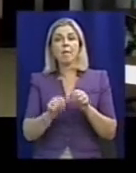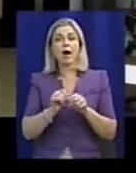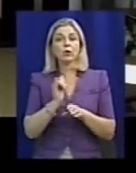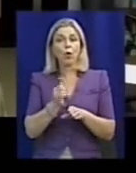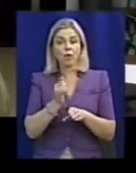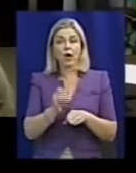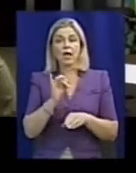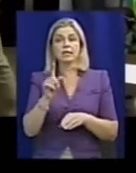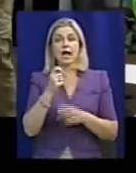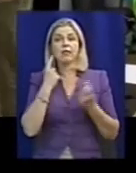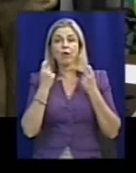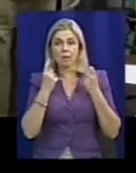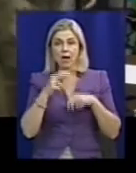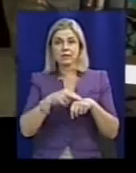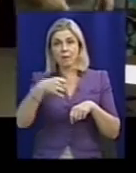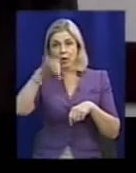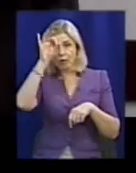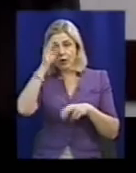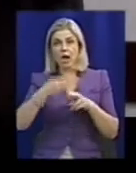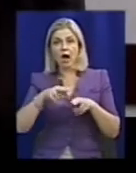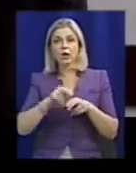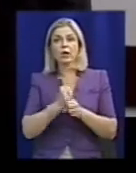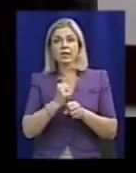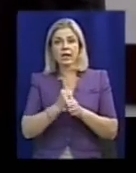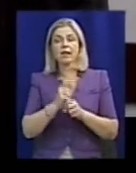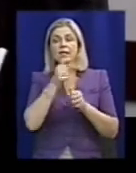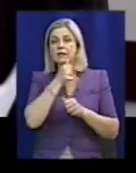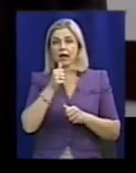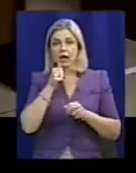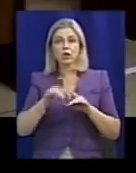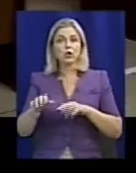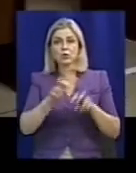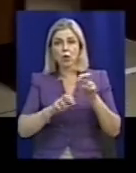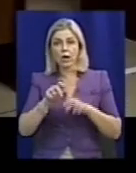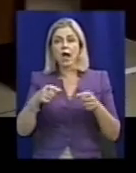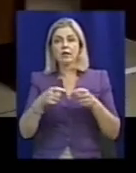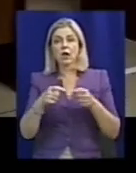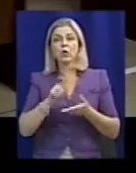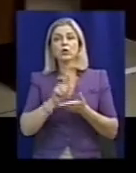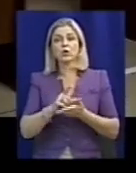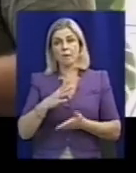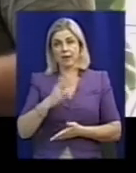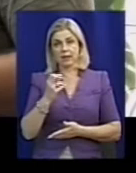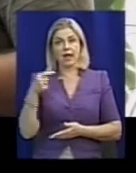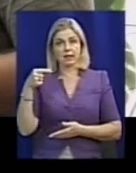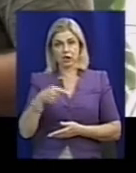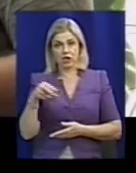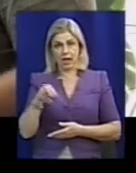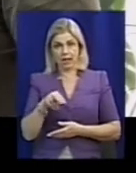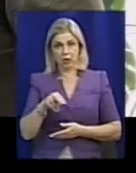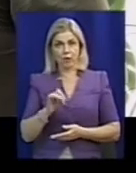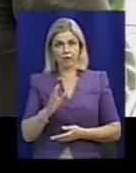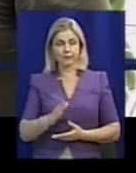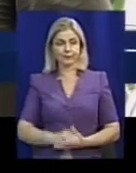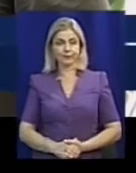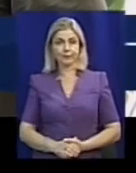інформацією правоохоронців, які проводили негласні слідчо-розшукові дії, талонів мало бути на 1000 літрів. Так, дійсно, під